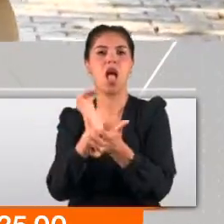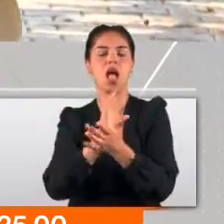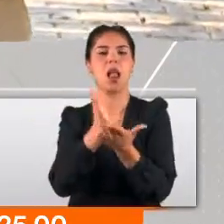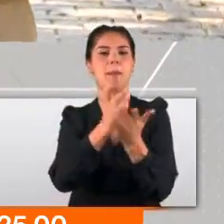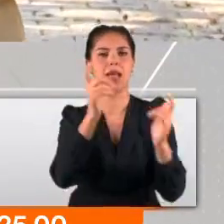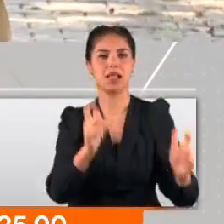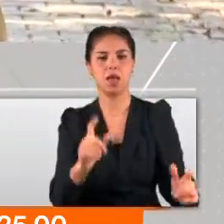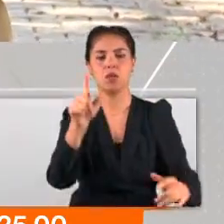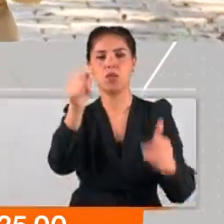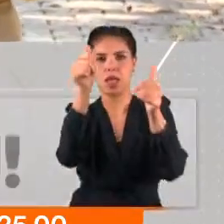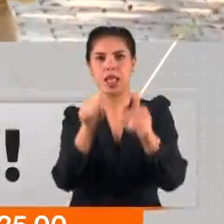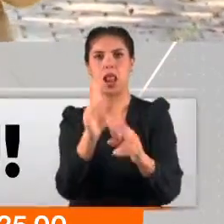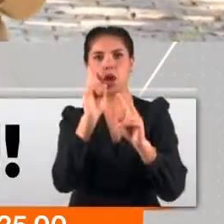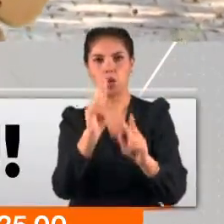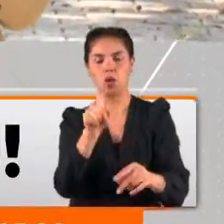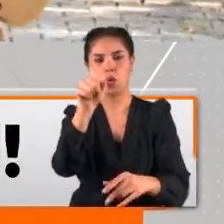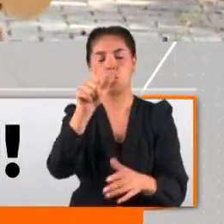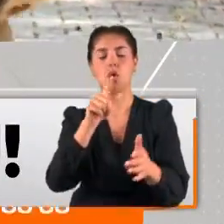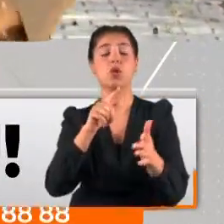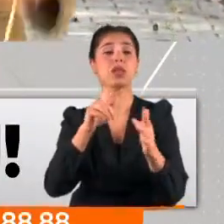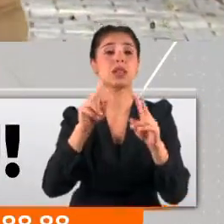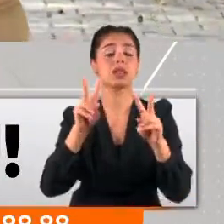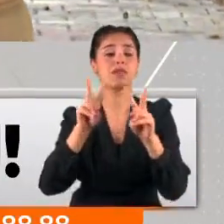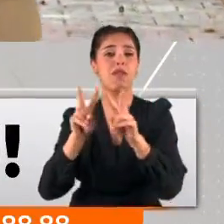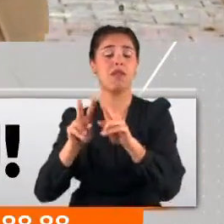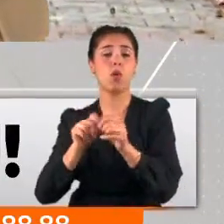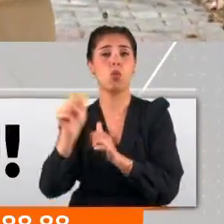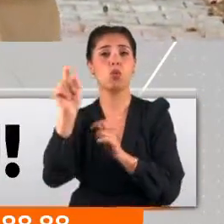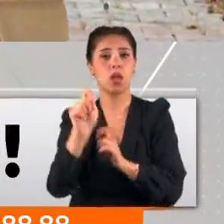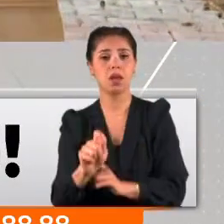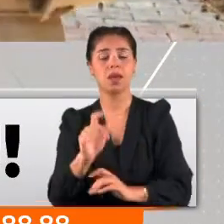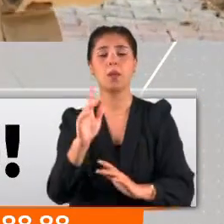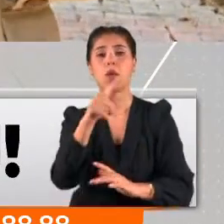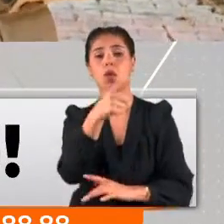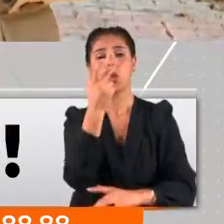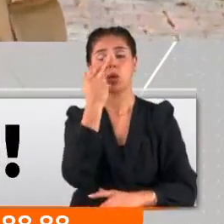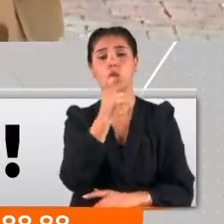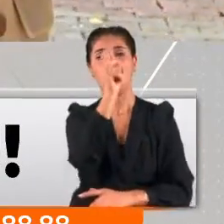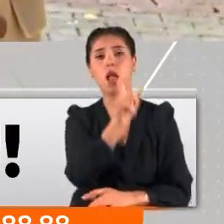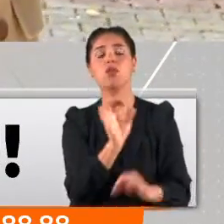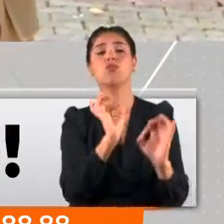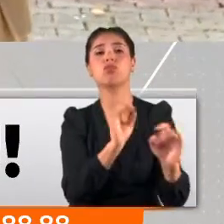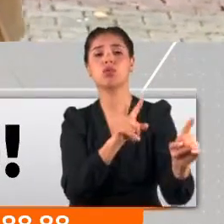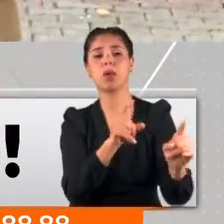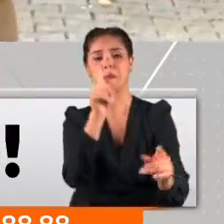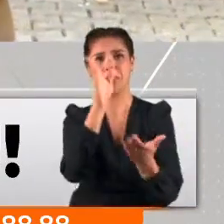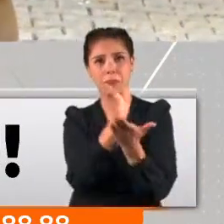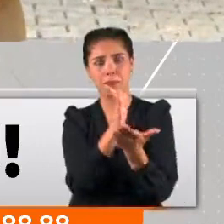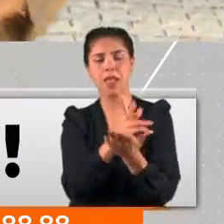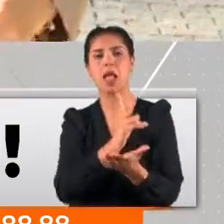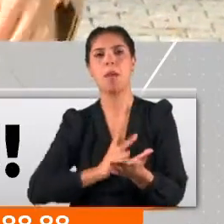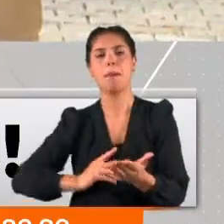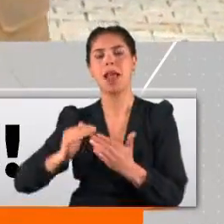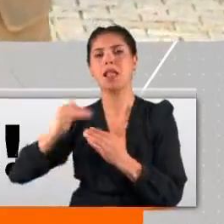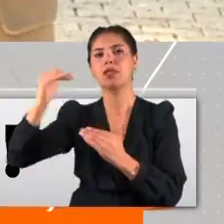bir satış ilanı görürseniz hemen o sayfadan uzaklaşın Çünkü bir dolandırıcıyla karşı karşıya kalmış olabilirsiniz bir mezarı belediyeler